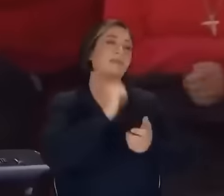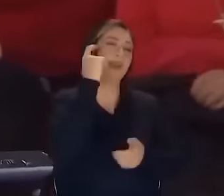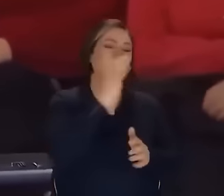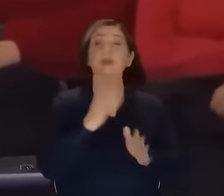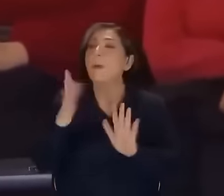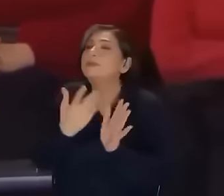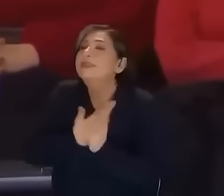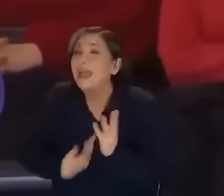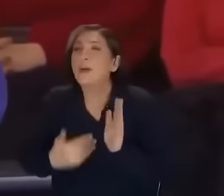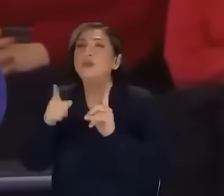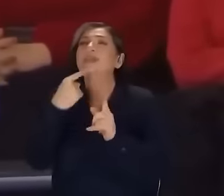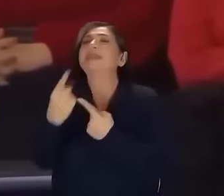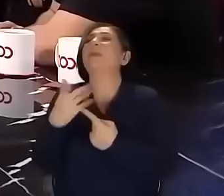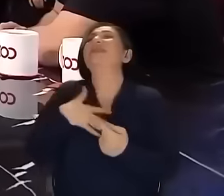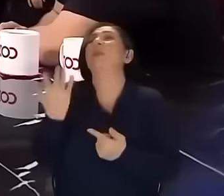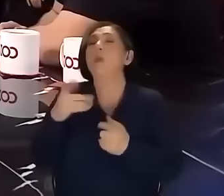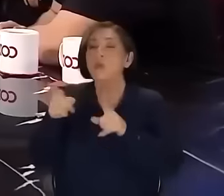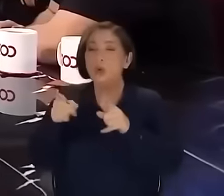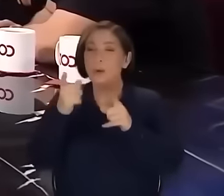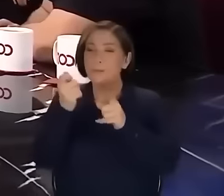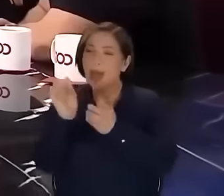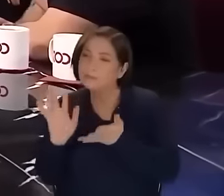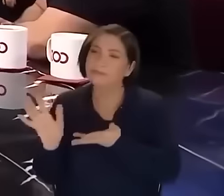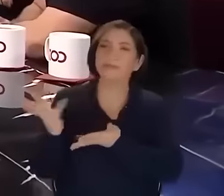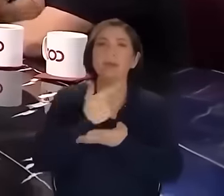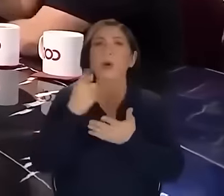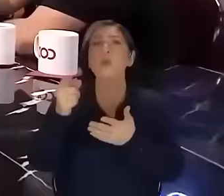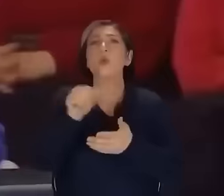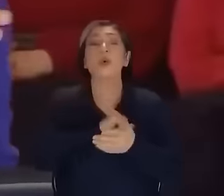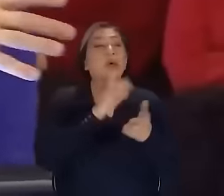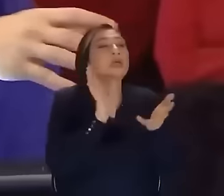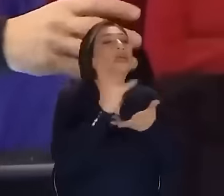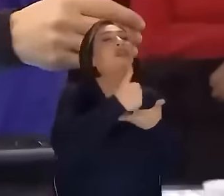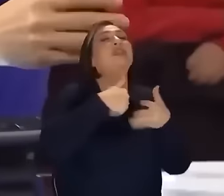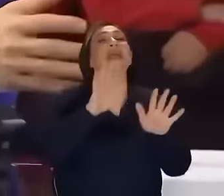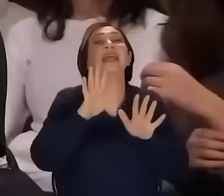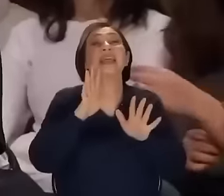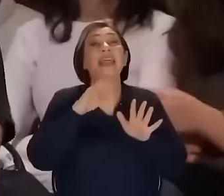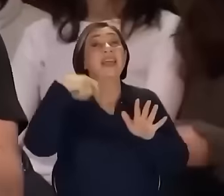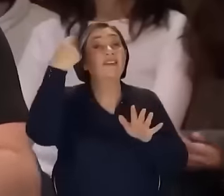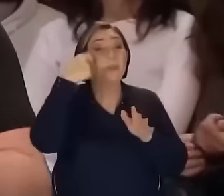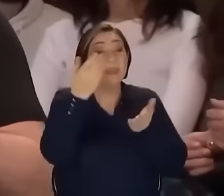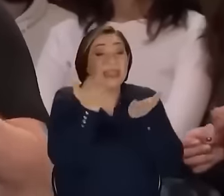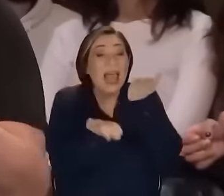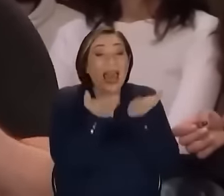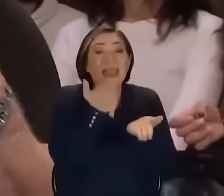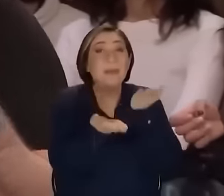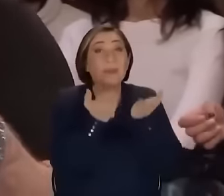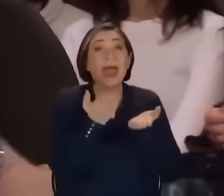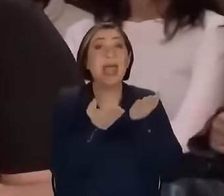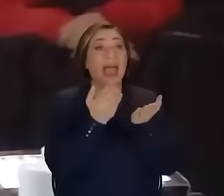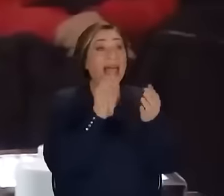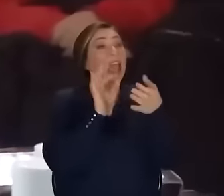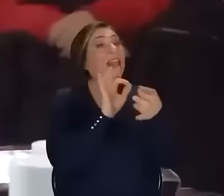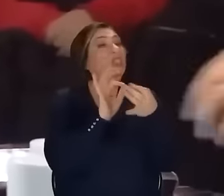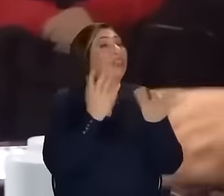Ya sevgilim buna girmek istemiyorum. Bu gişe meselesi. Gişe korku. Yok ya Okan gişe değil yalnızca. Filmleri değerlendirme. Ama değerlendirme. Filmlerle